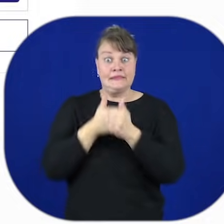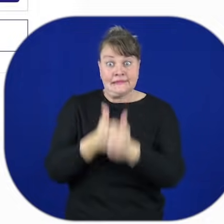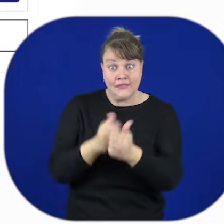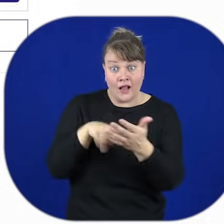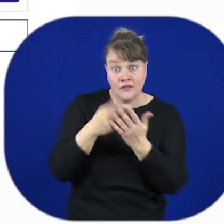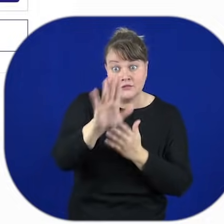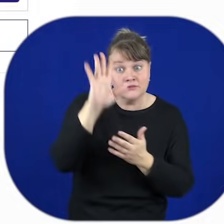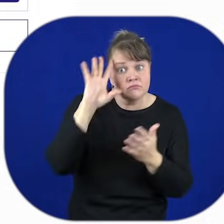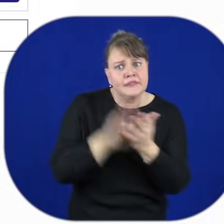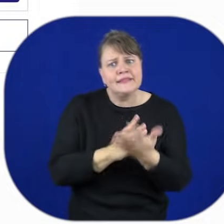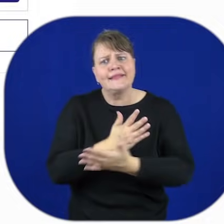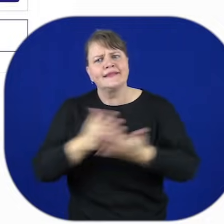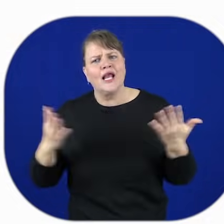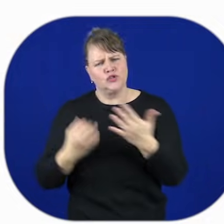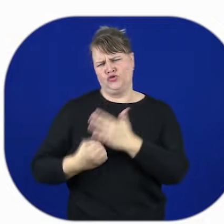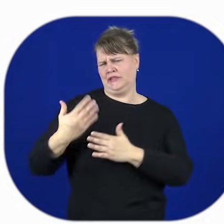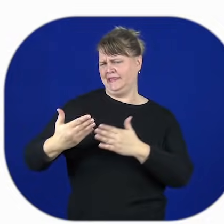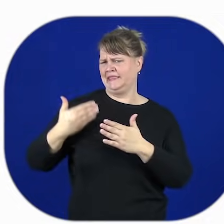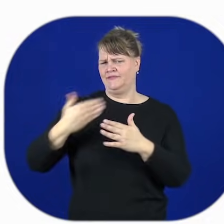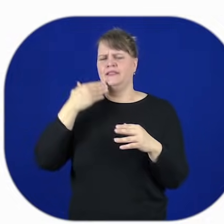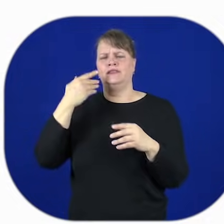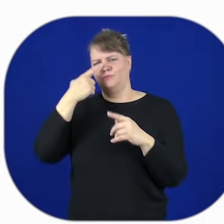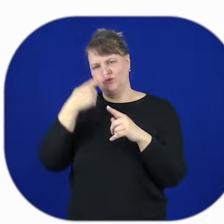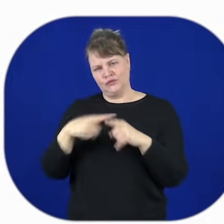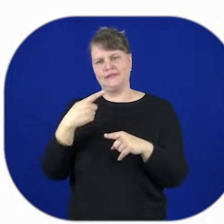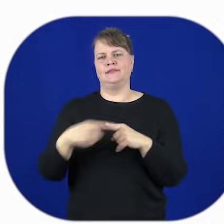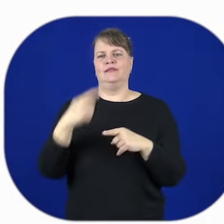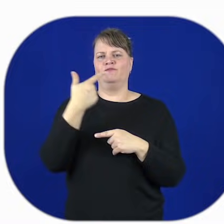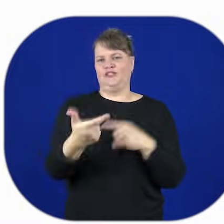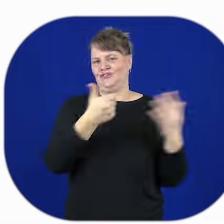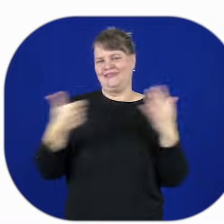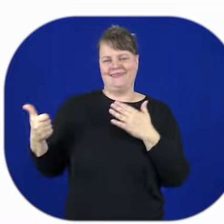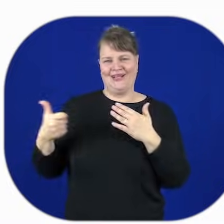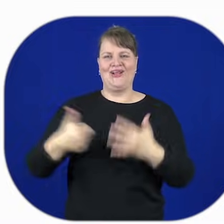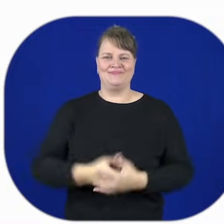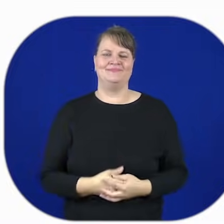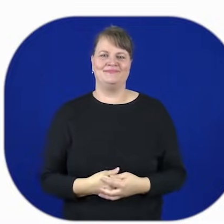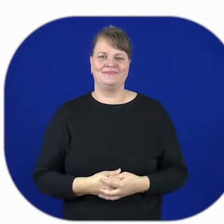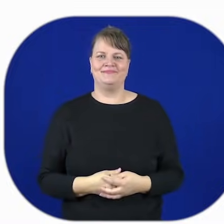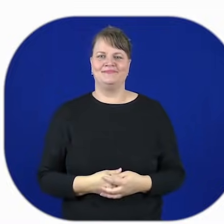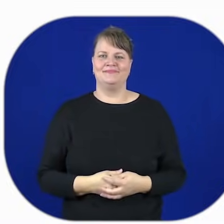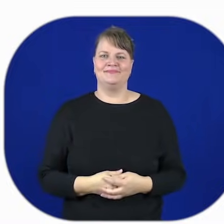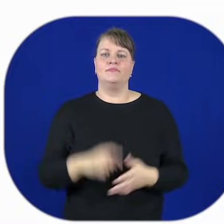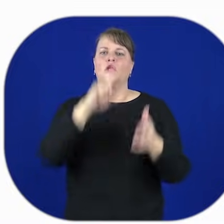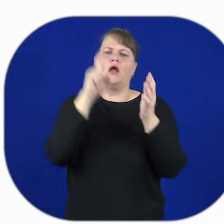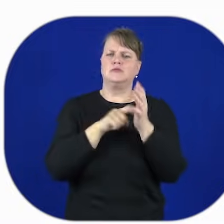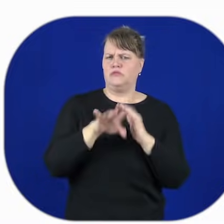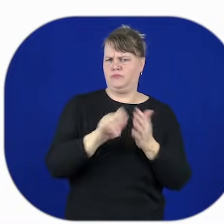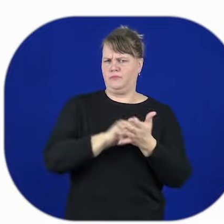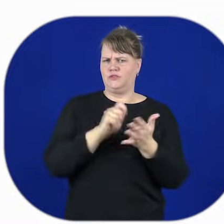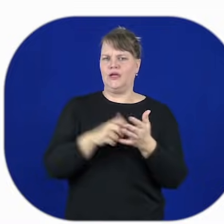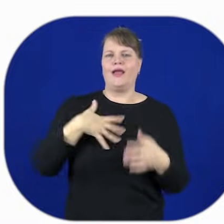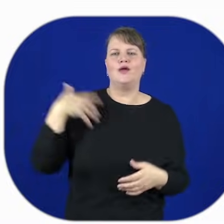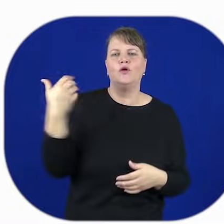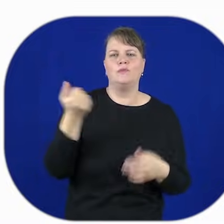vyplníte údaje o jednotlivých osobách. Při vyplňování obvyklého bydliště po narození nezapomeňte, že je nutné uvést název